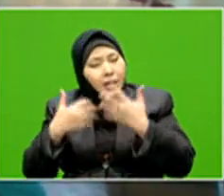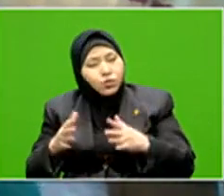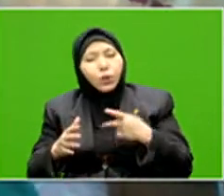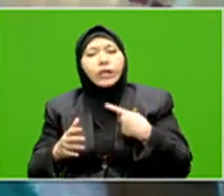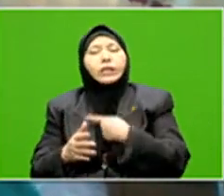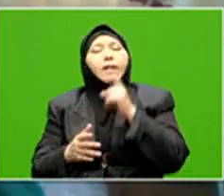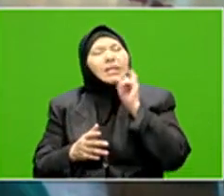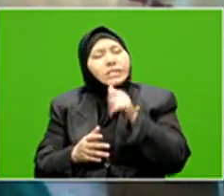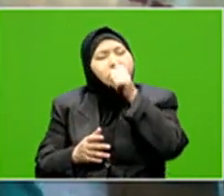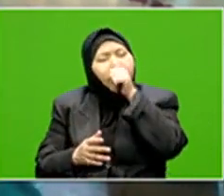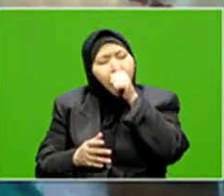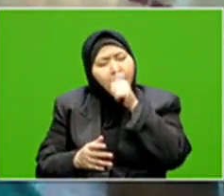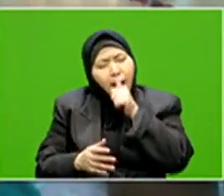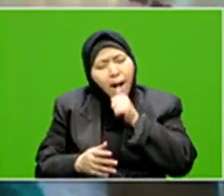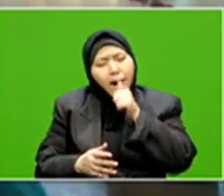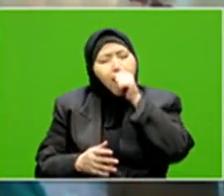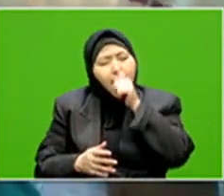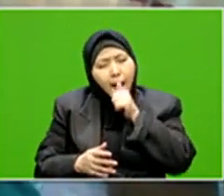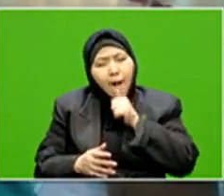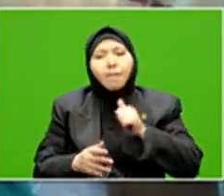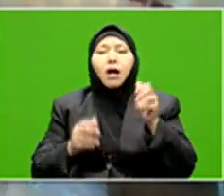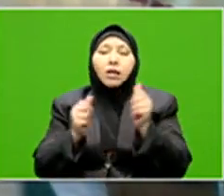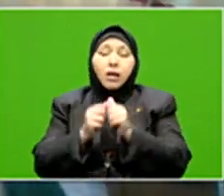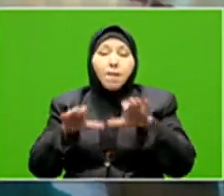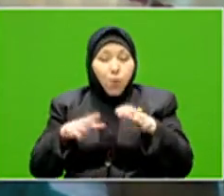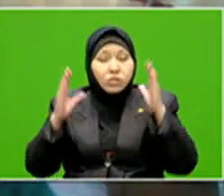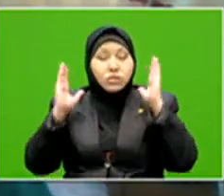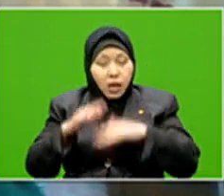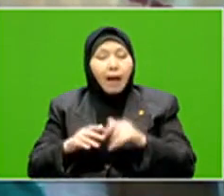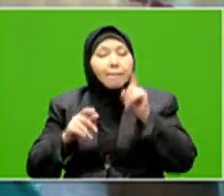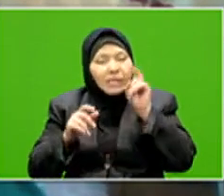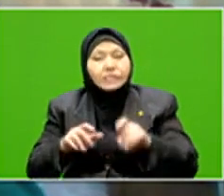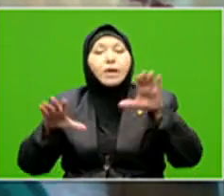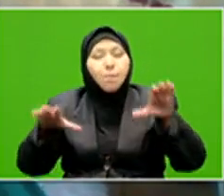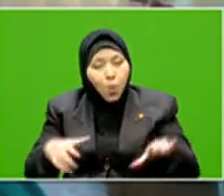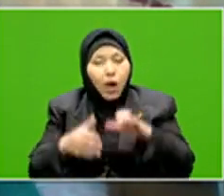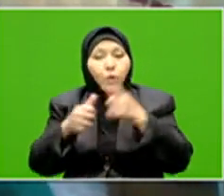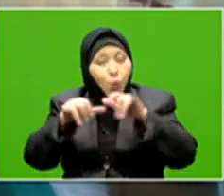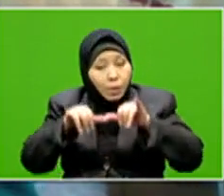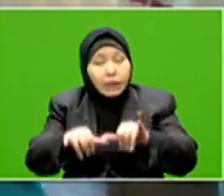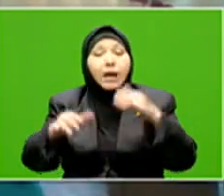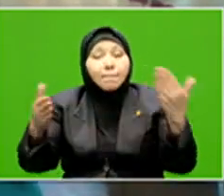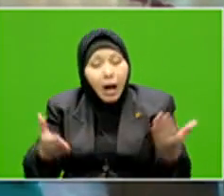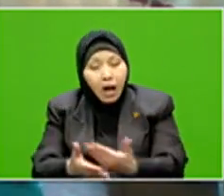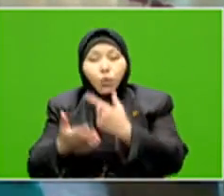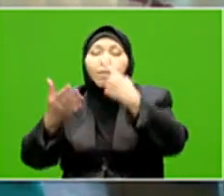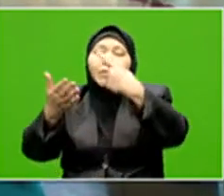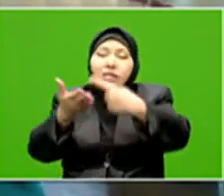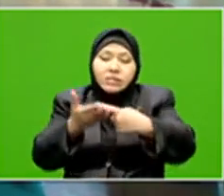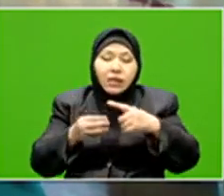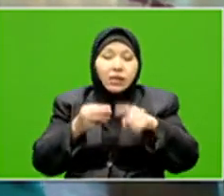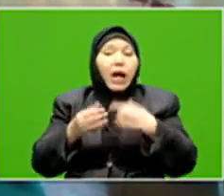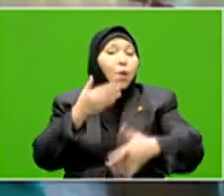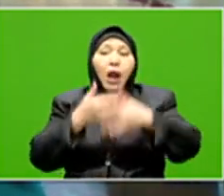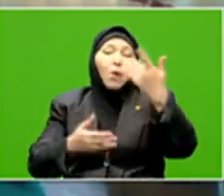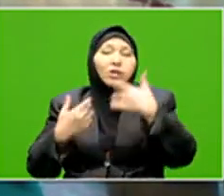bersabar dengannya. Nak istiqamah dalam satu-satu perkara, kena buat dulu baru bicara tentang sabar. Jangan